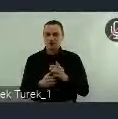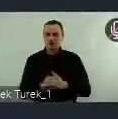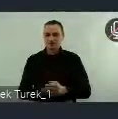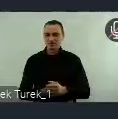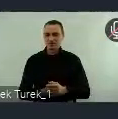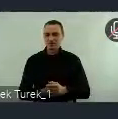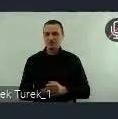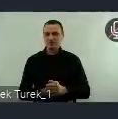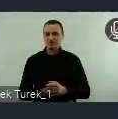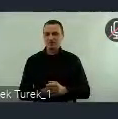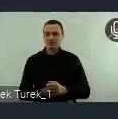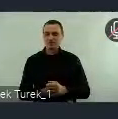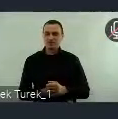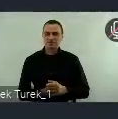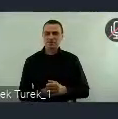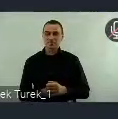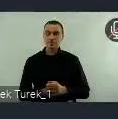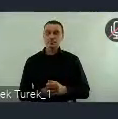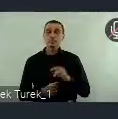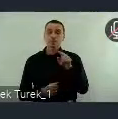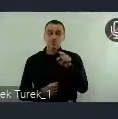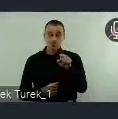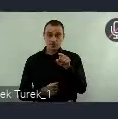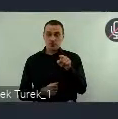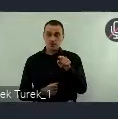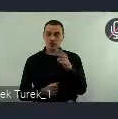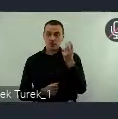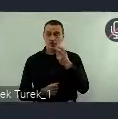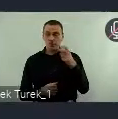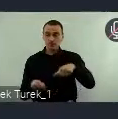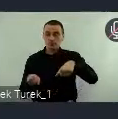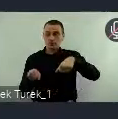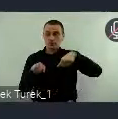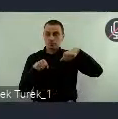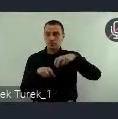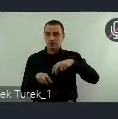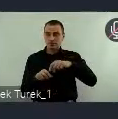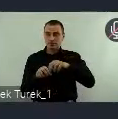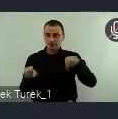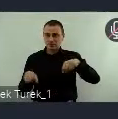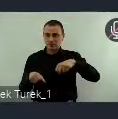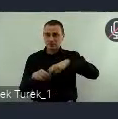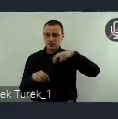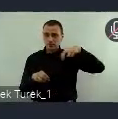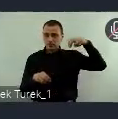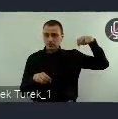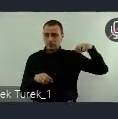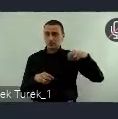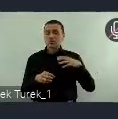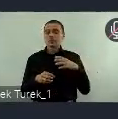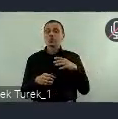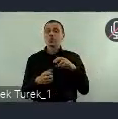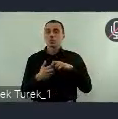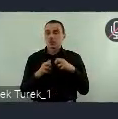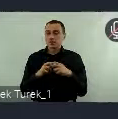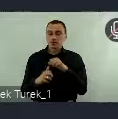tyle wystarczy tak to z grubsza wygląda zatem schodołaz nomaten minus że po pierwsze nie pozwala na